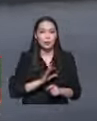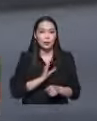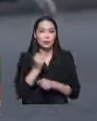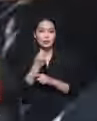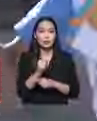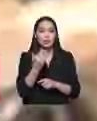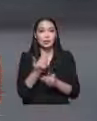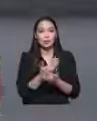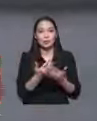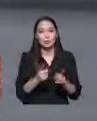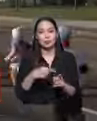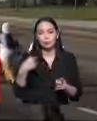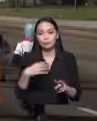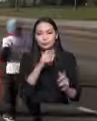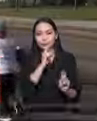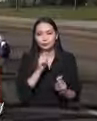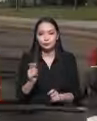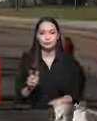бойынша бағалы сыйлықтармен марапатталды.